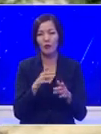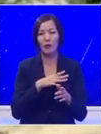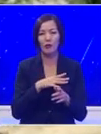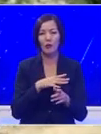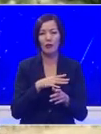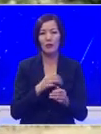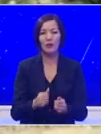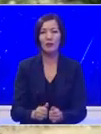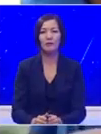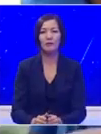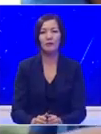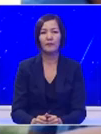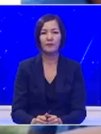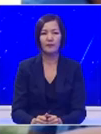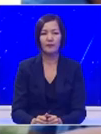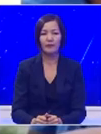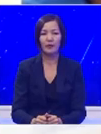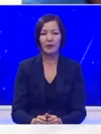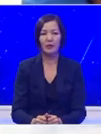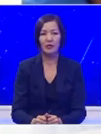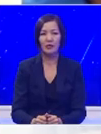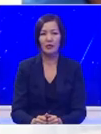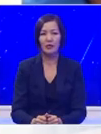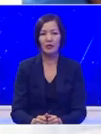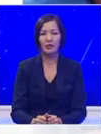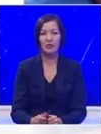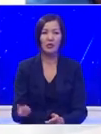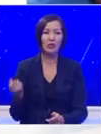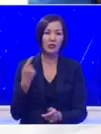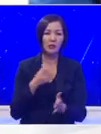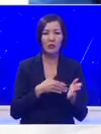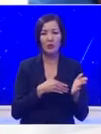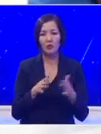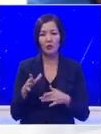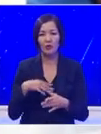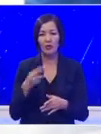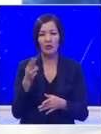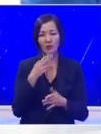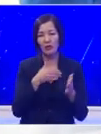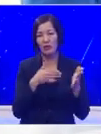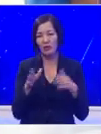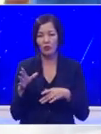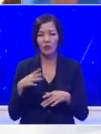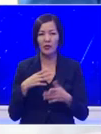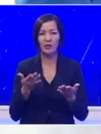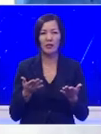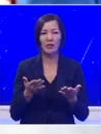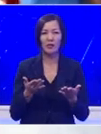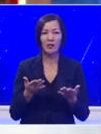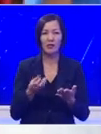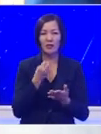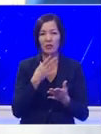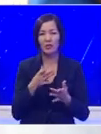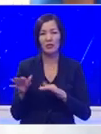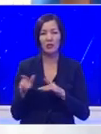суын бәрін түсіріп беріп отырамыз. Мынандай жаман ішімдіктерден арылу, кемек тартудан арылу сондай бір жақсы шара